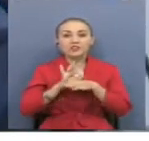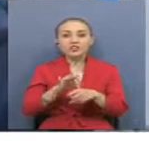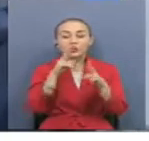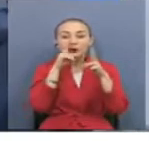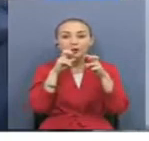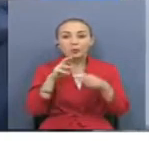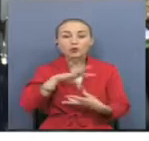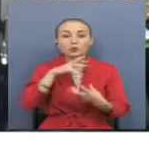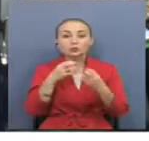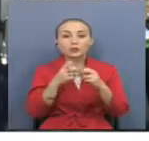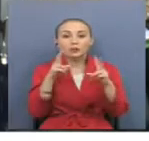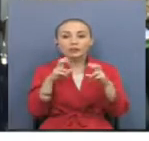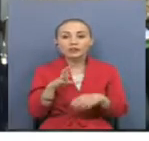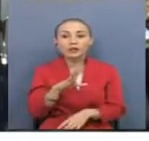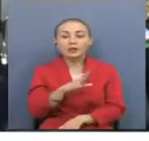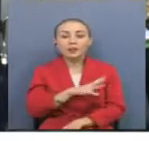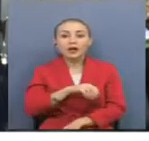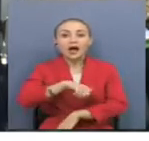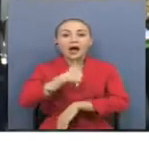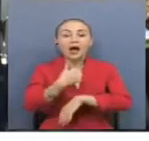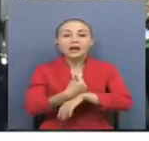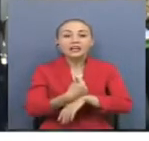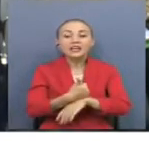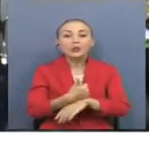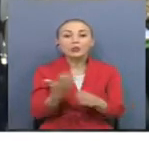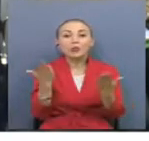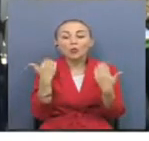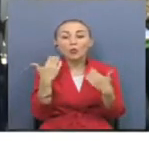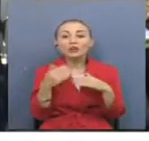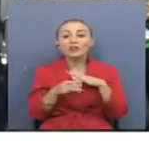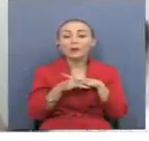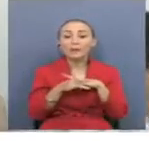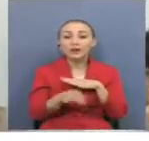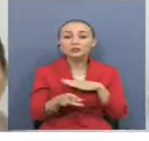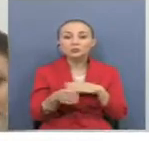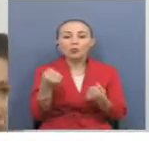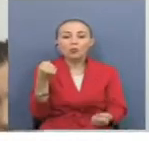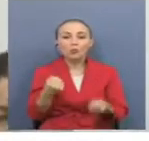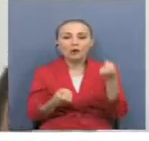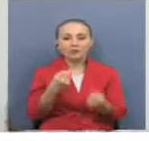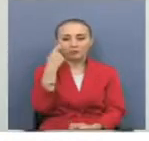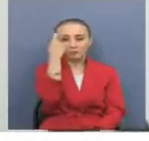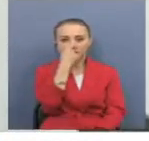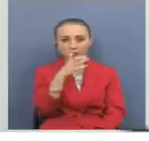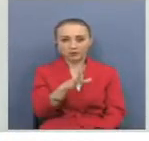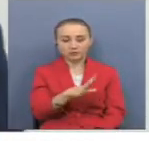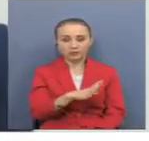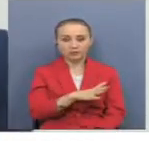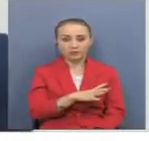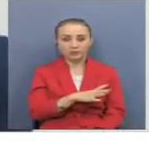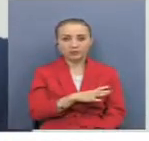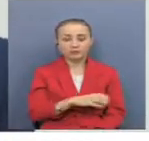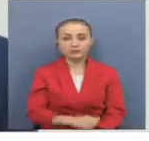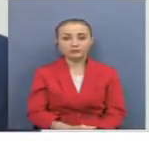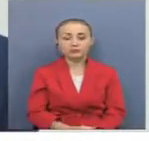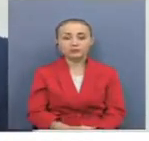Төлеубаев таныстырылды. Кезекті отырыстың күн тәртібіндегі мәселесі Бурабай кентінің әкімі Талғат Амантаевқа қатысты қозғалды. Әдеп жөніндегі кеңес